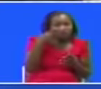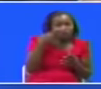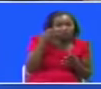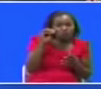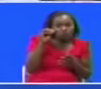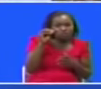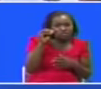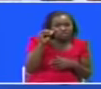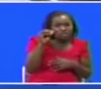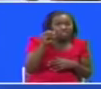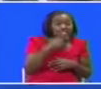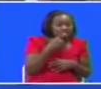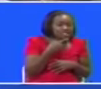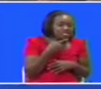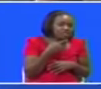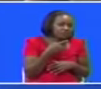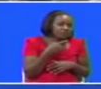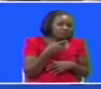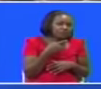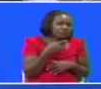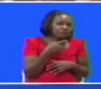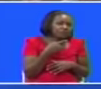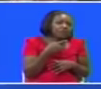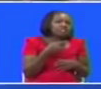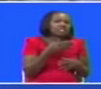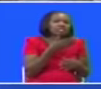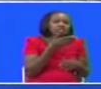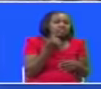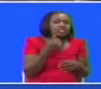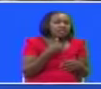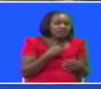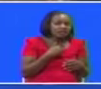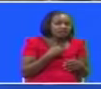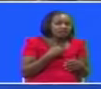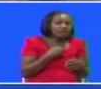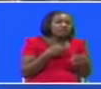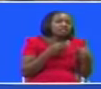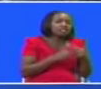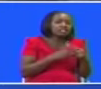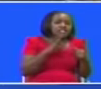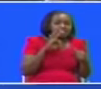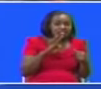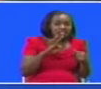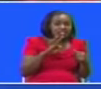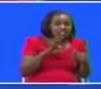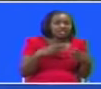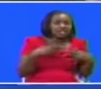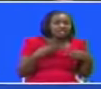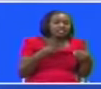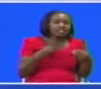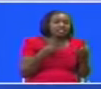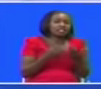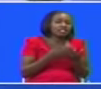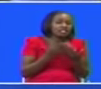afya duniani ndio inasema ya kuwa tunatakana tuwe na 23 healthcare workers, manake doctors na nurses